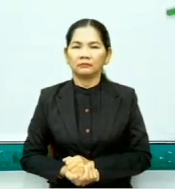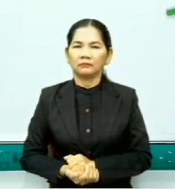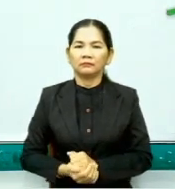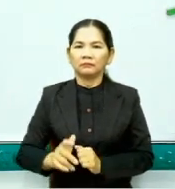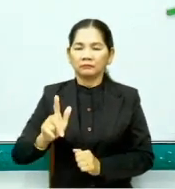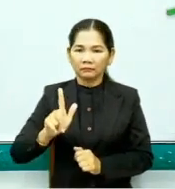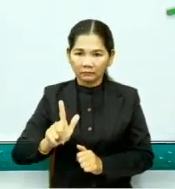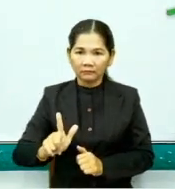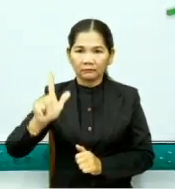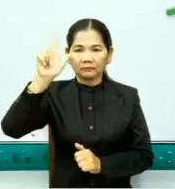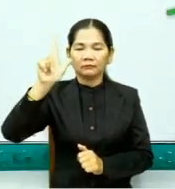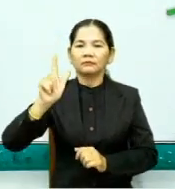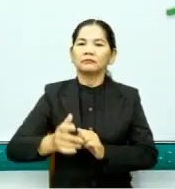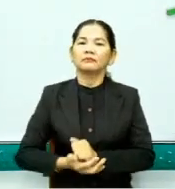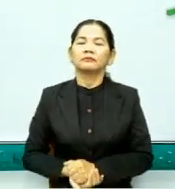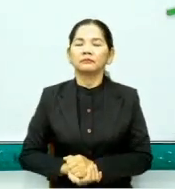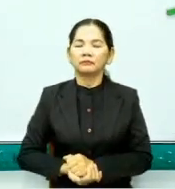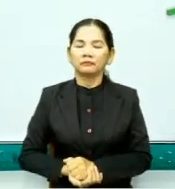Chiêng kế.